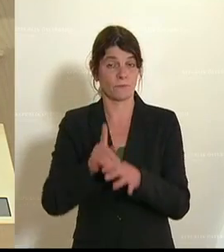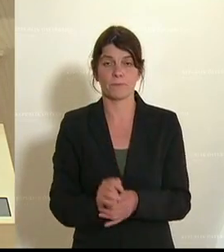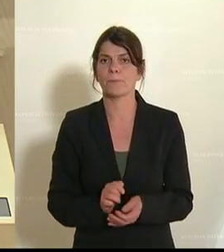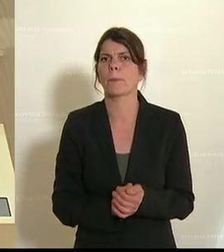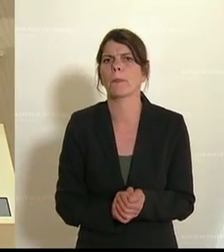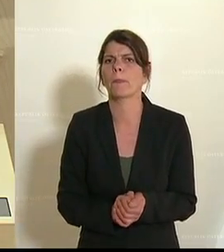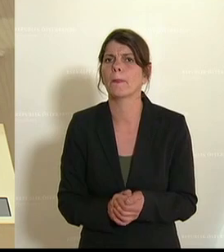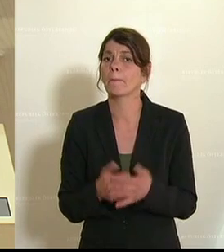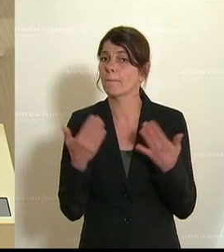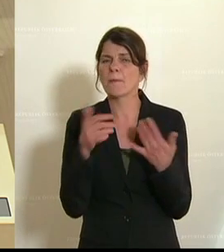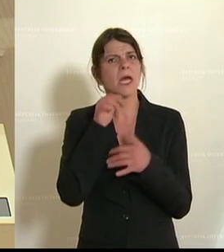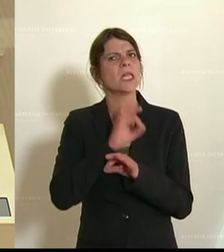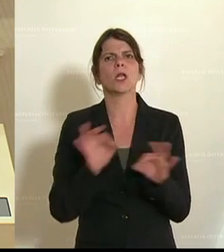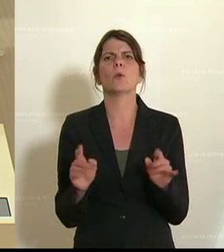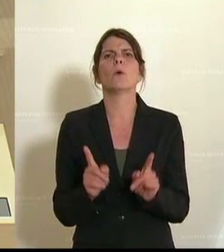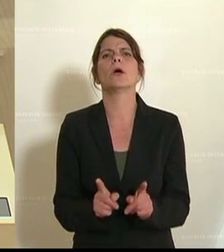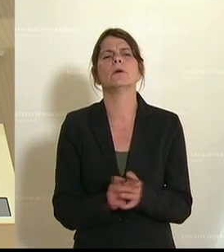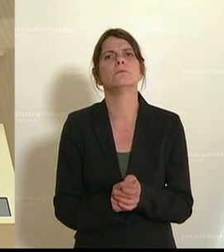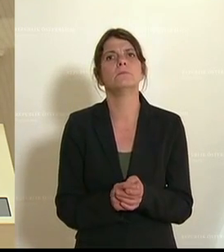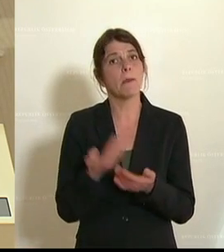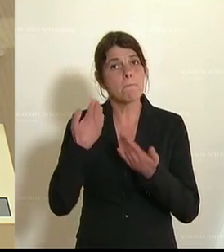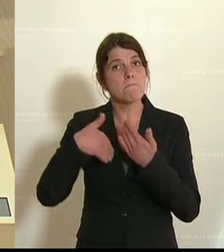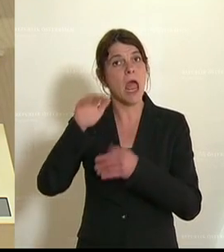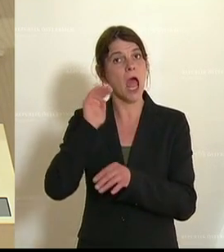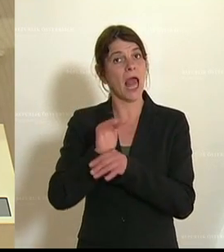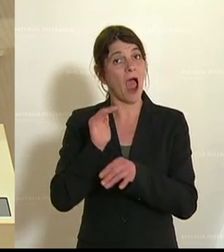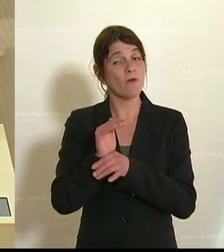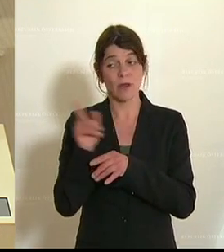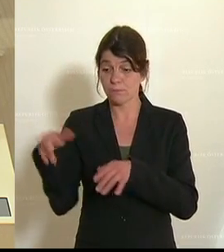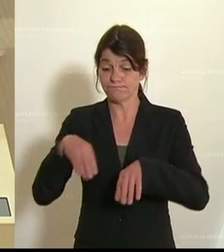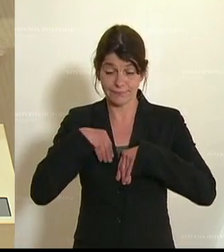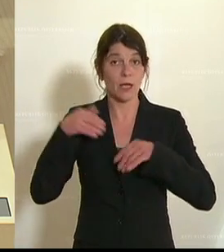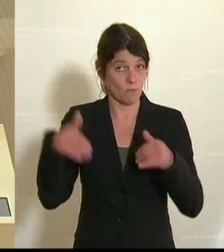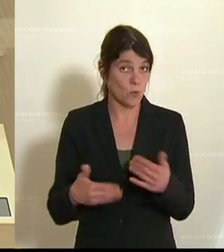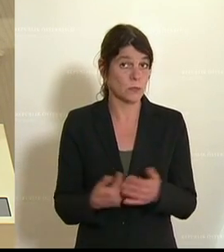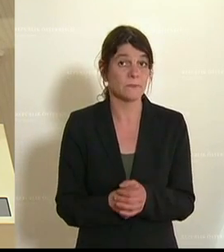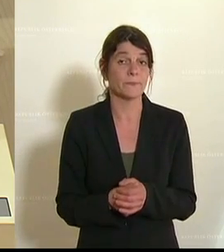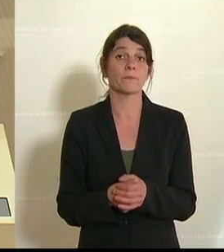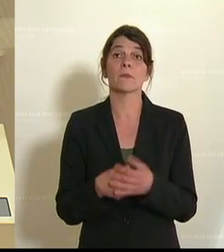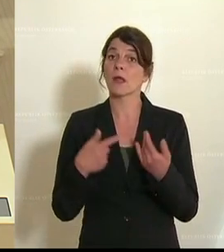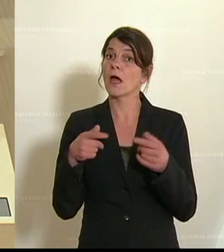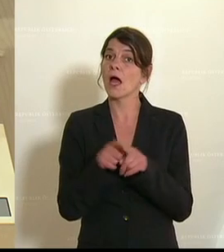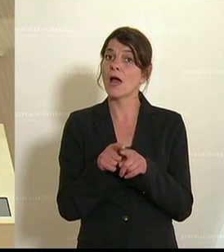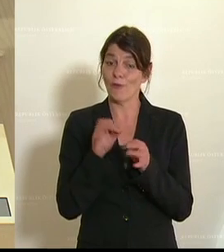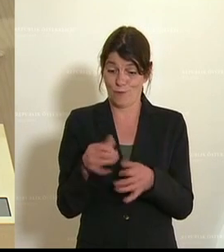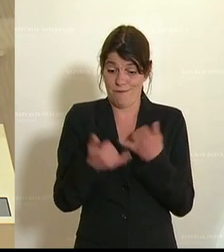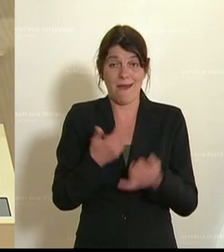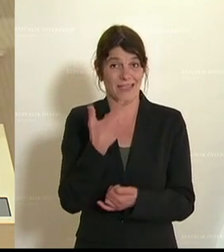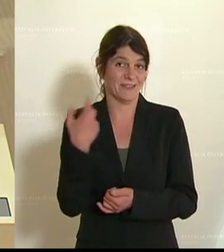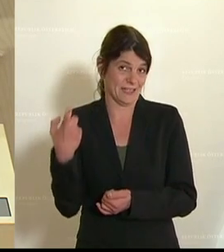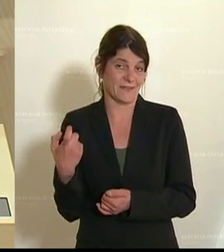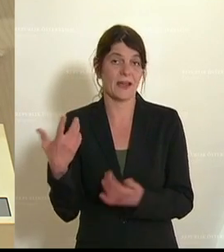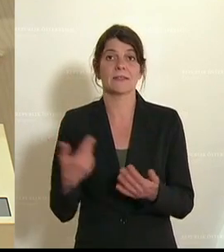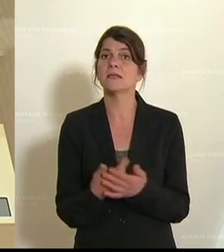5,6%. Aber nicht nur auch mehr Aufgaben sind zu bewältigen für das